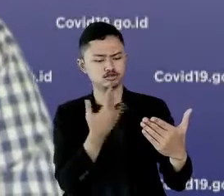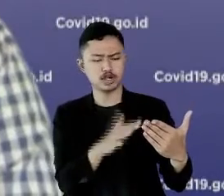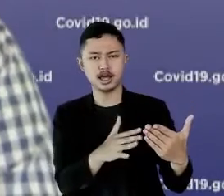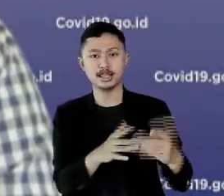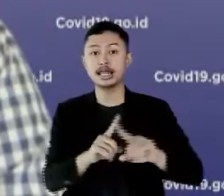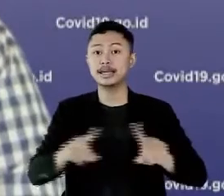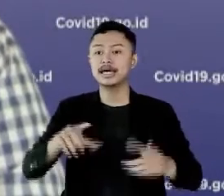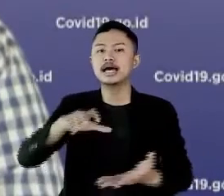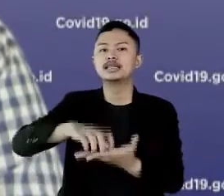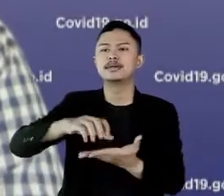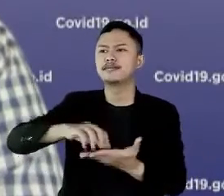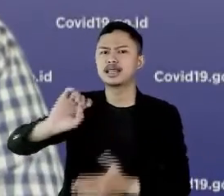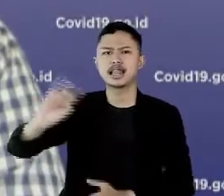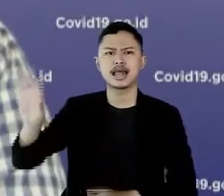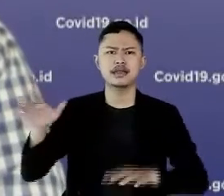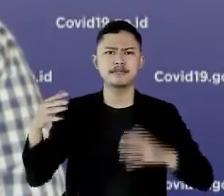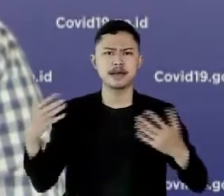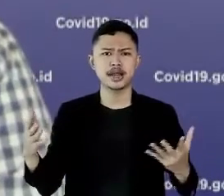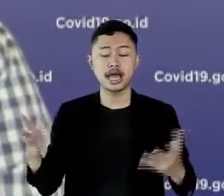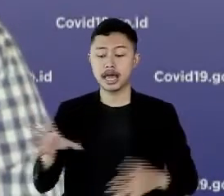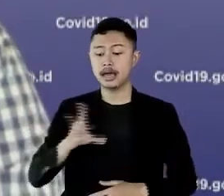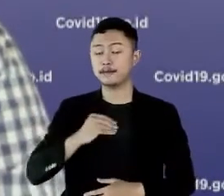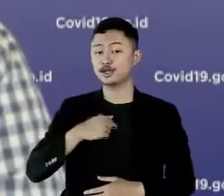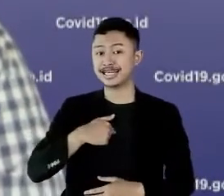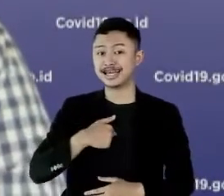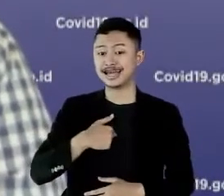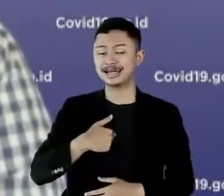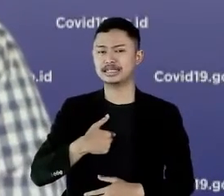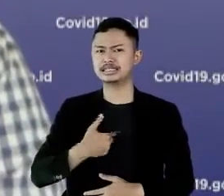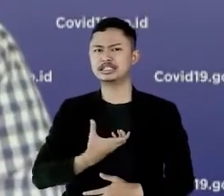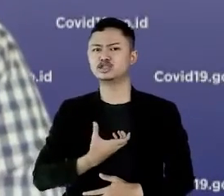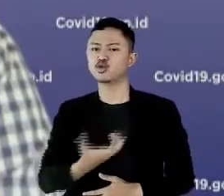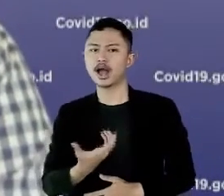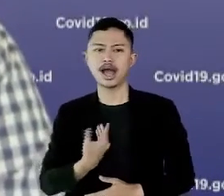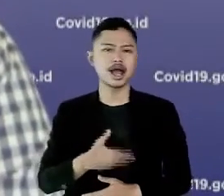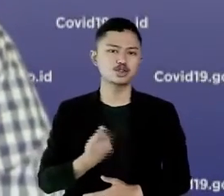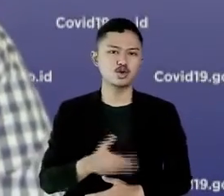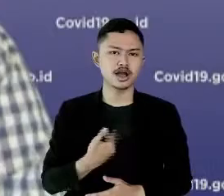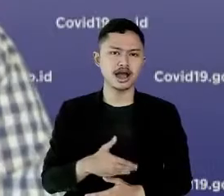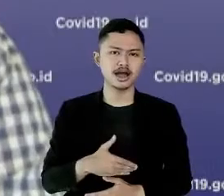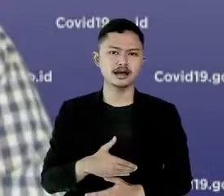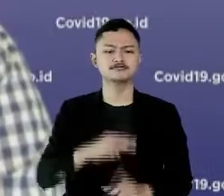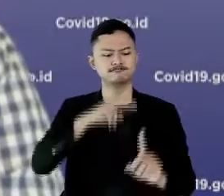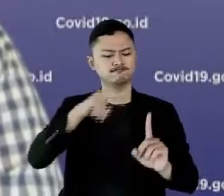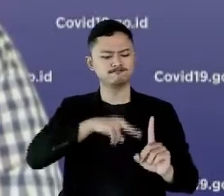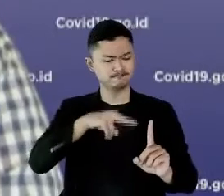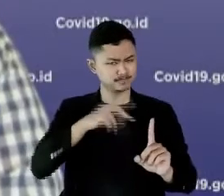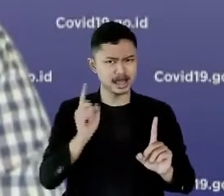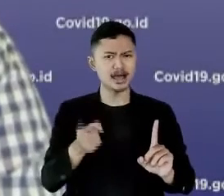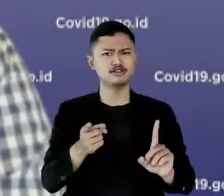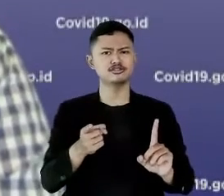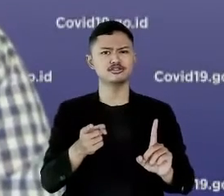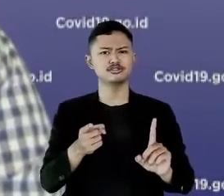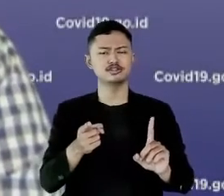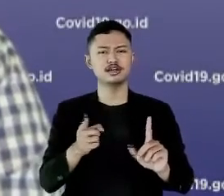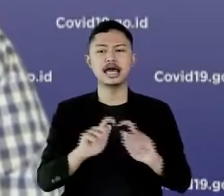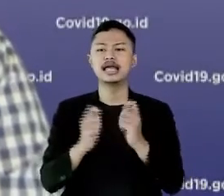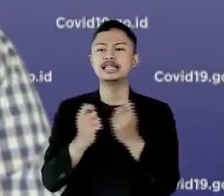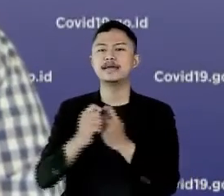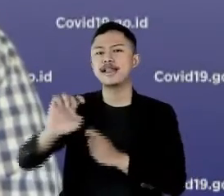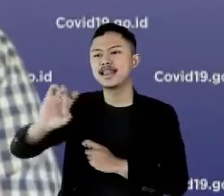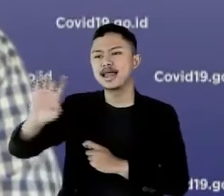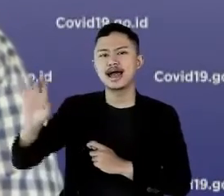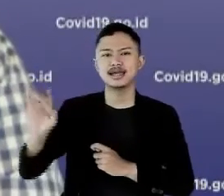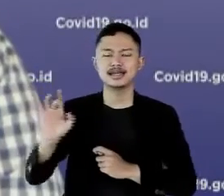kemudian di tempat-tempat di luar itu menurut saya juga harus mau tidak mau di level yang sekarang ya harus ada pemantauan dan penegakan dari pihak eksternal, pihak